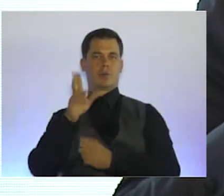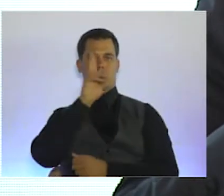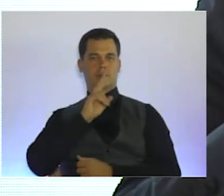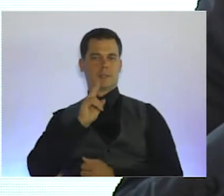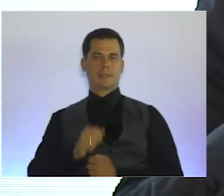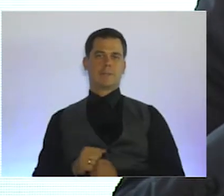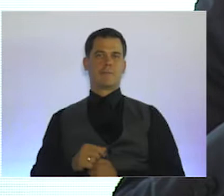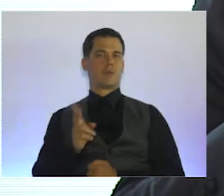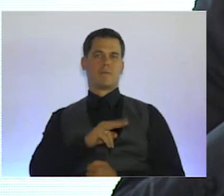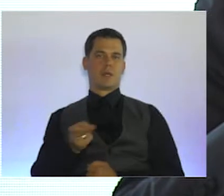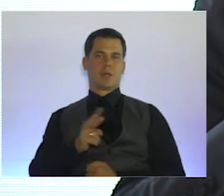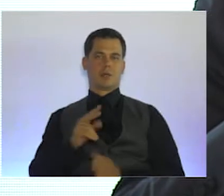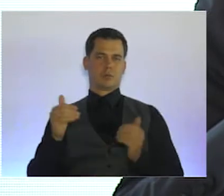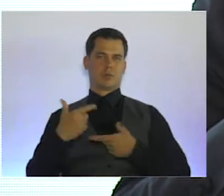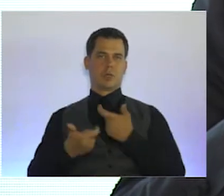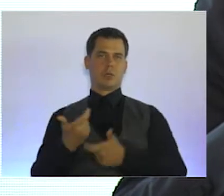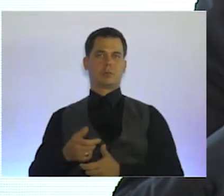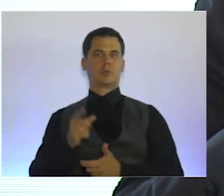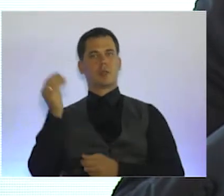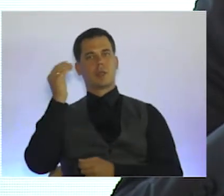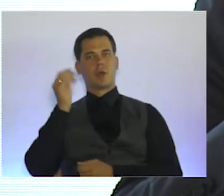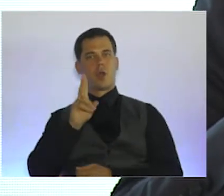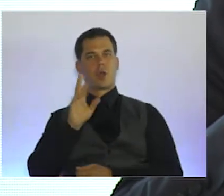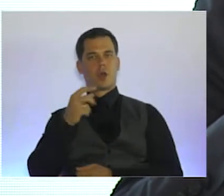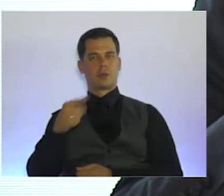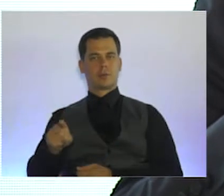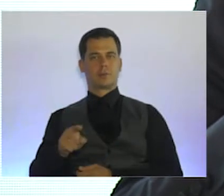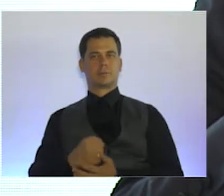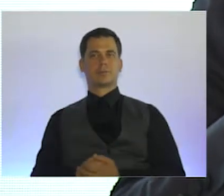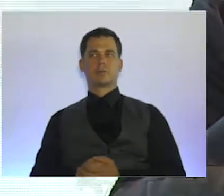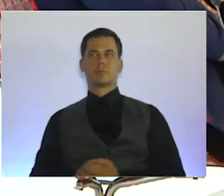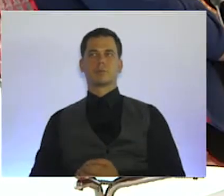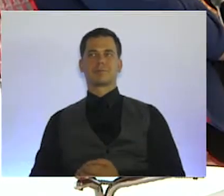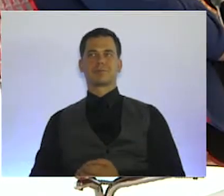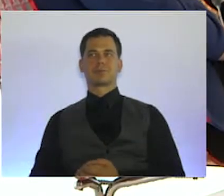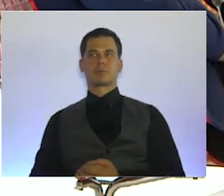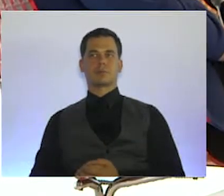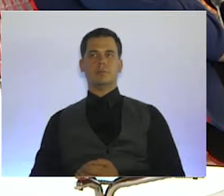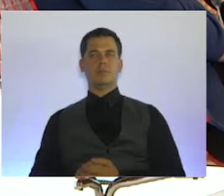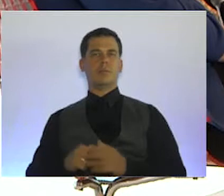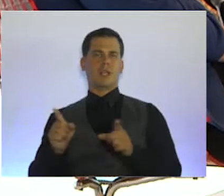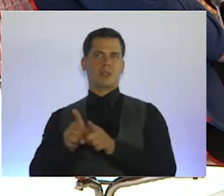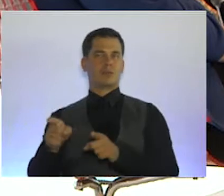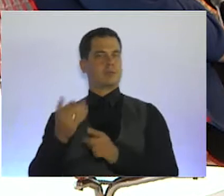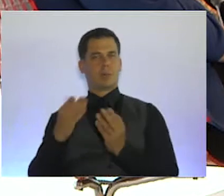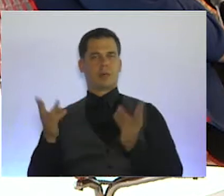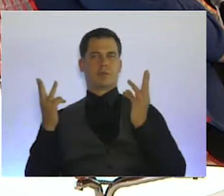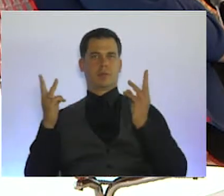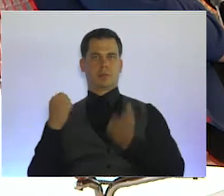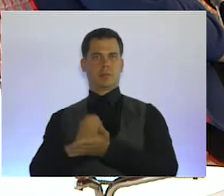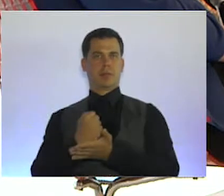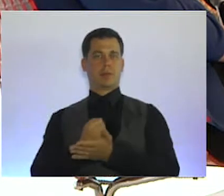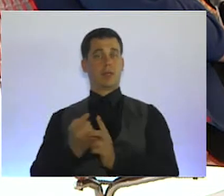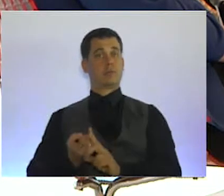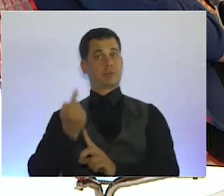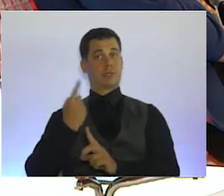się używa tego typu gier do nauki kodowania, o których tutaj ja opowiadam. I to jest jakby bardzo ważny aspekt, aby